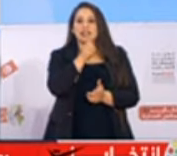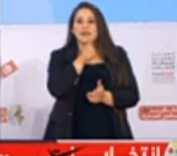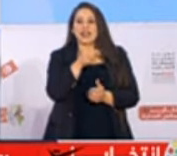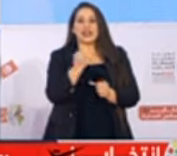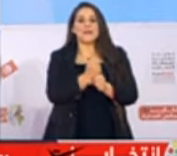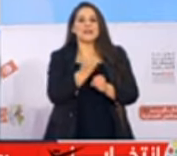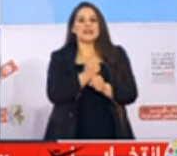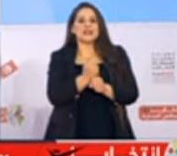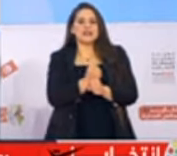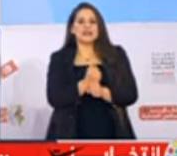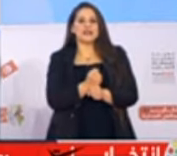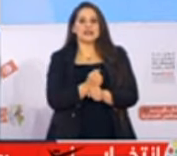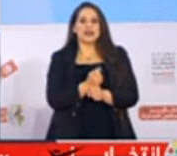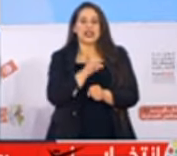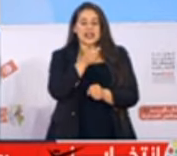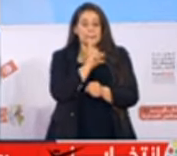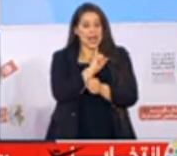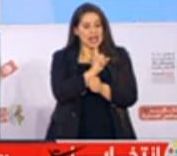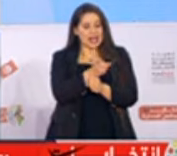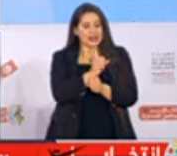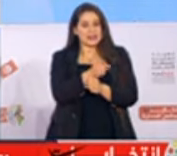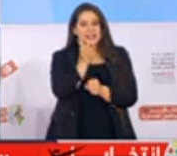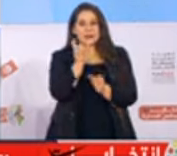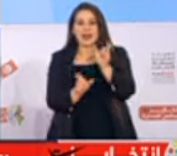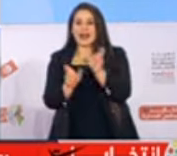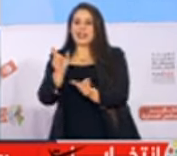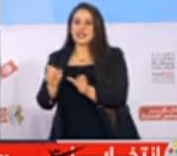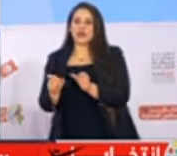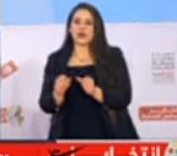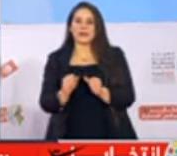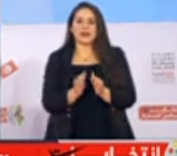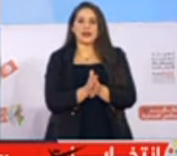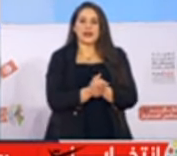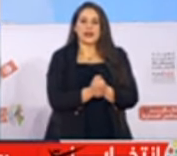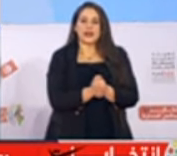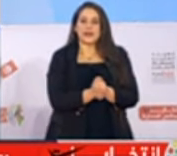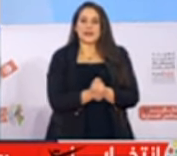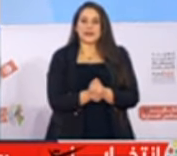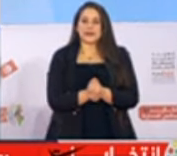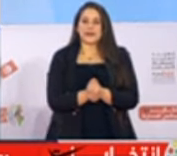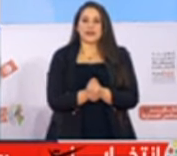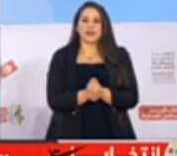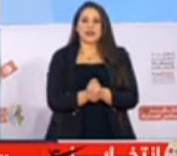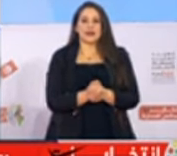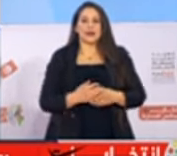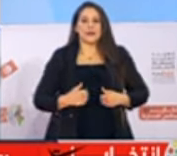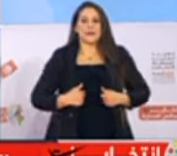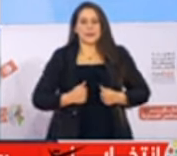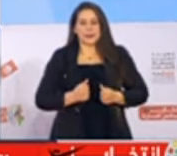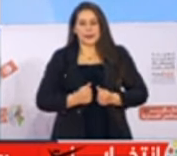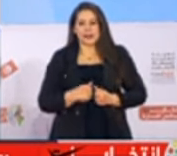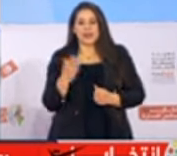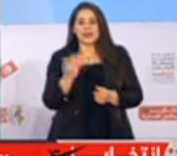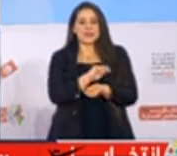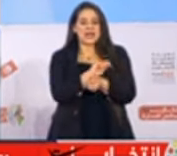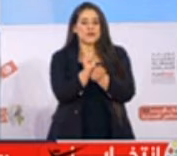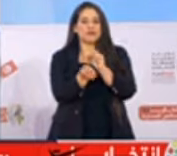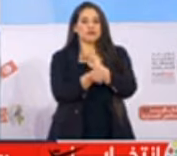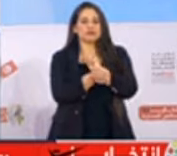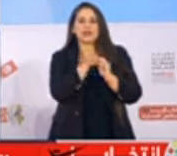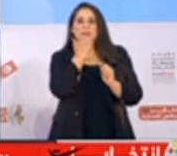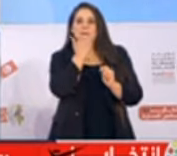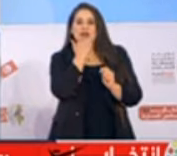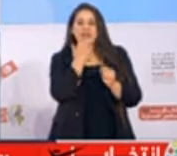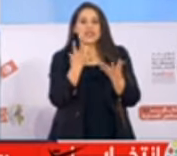بالأنشطة وقعت تنبيه عليهم أو إزالة ذلك التعليق. بالنسبة للمخالفات الكبيرة، تعرفوا أنتم